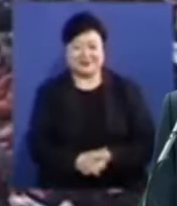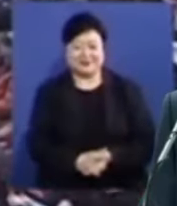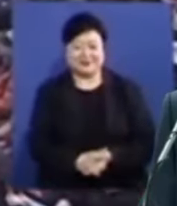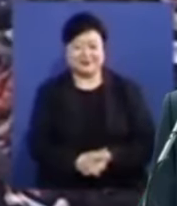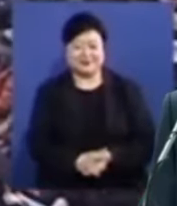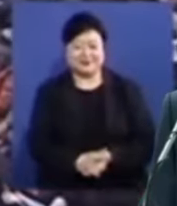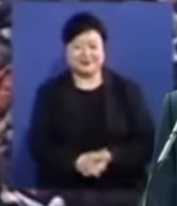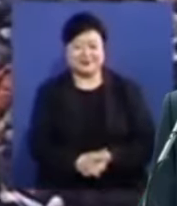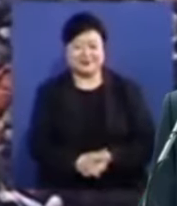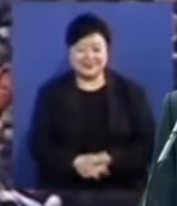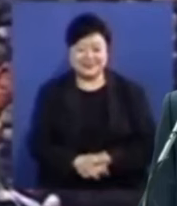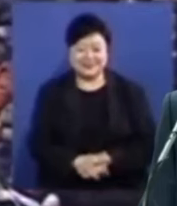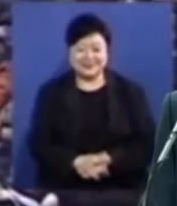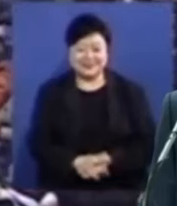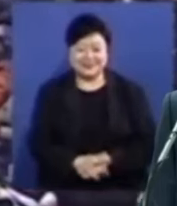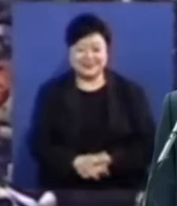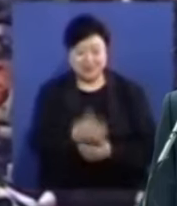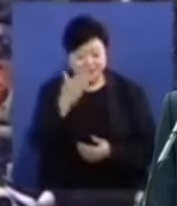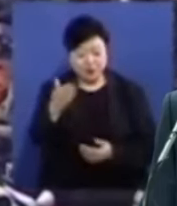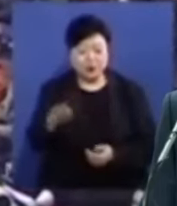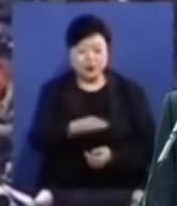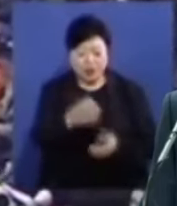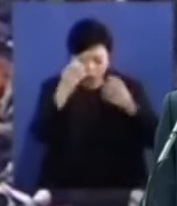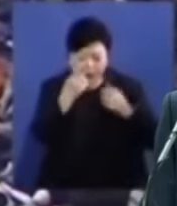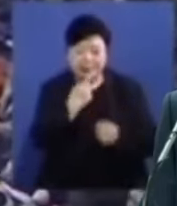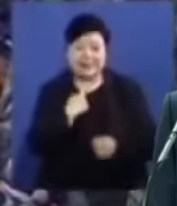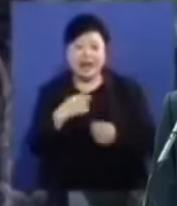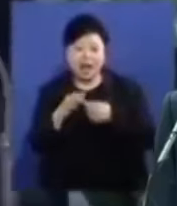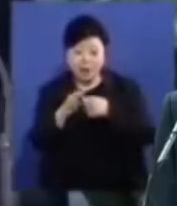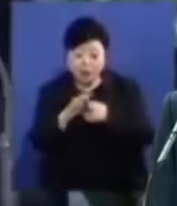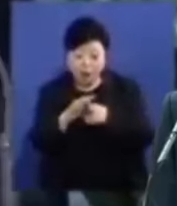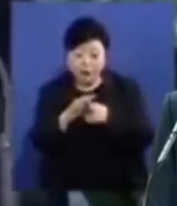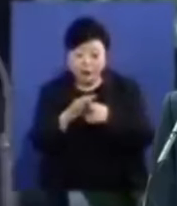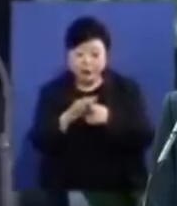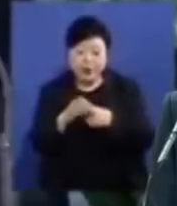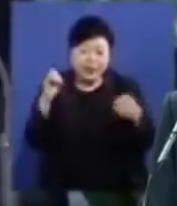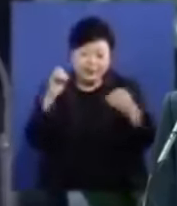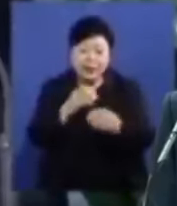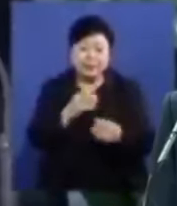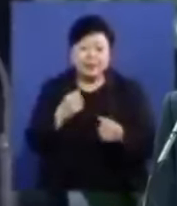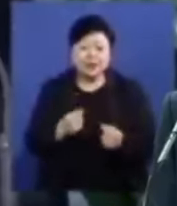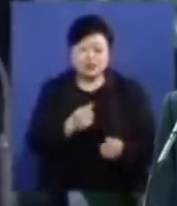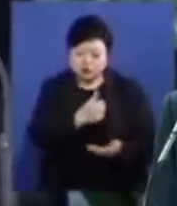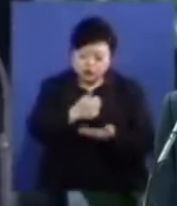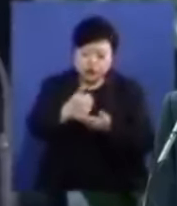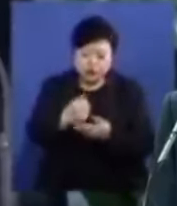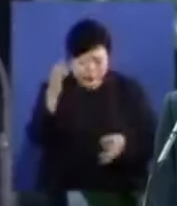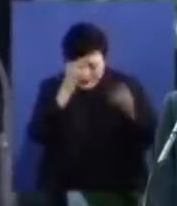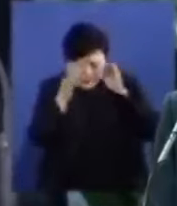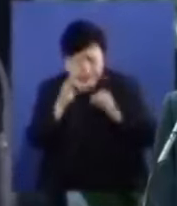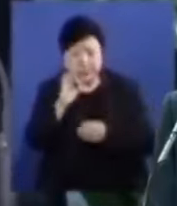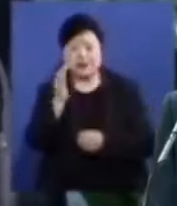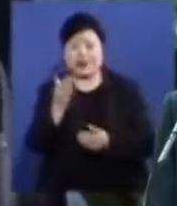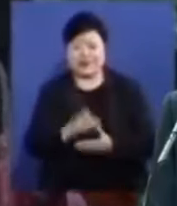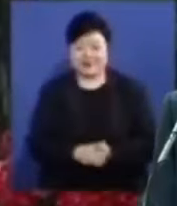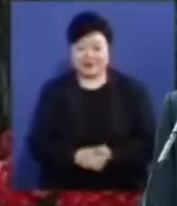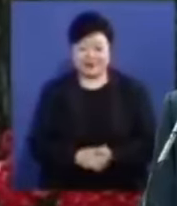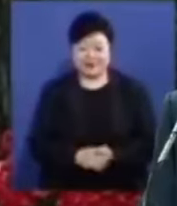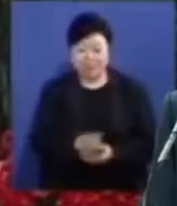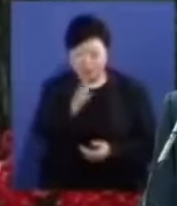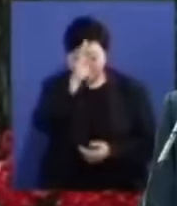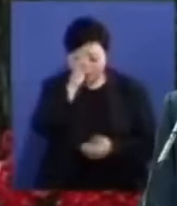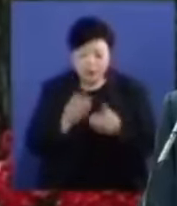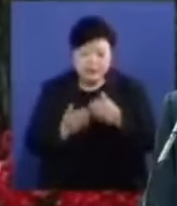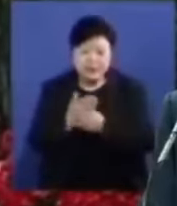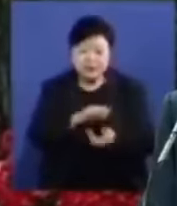좋습니다. 여러분 우리가 고난당하면 그 해답을 가지고 계신 주님을 찾게 되는 것입니다. 병이